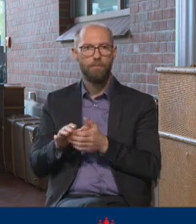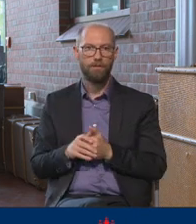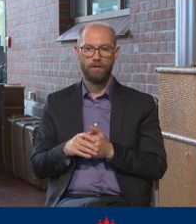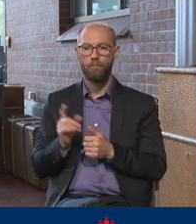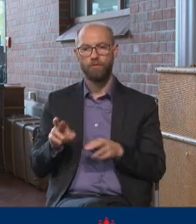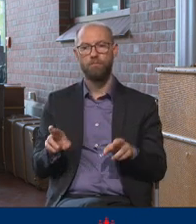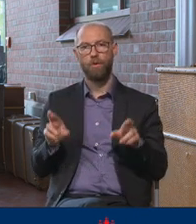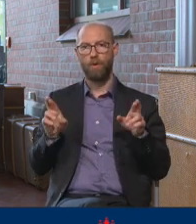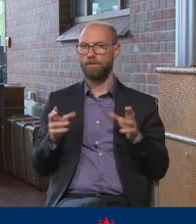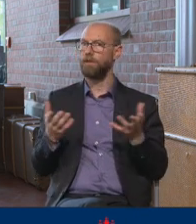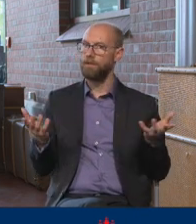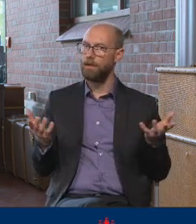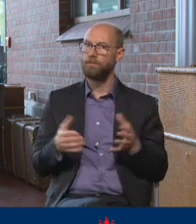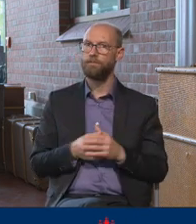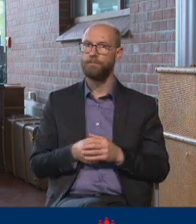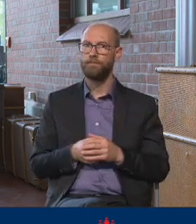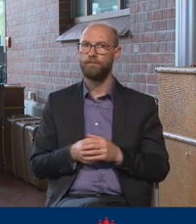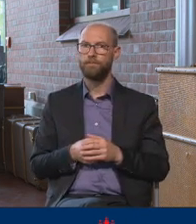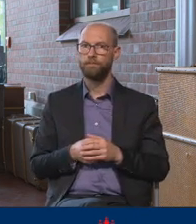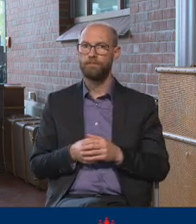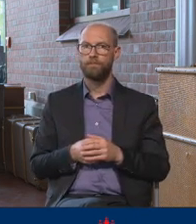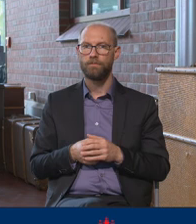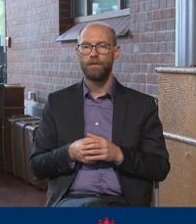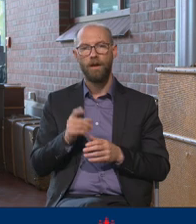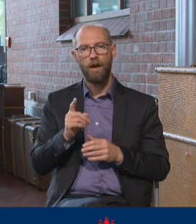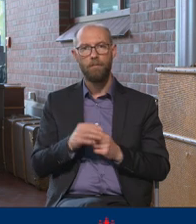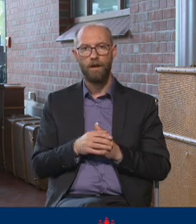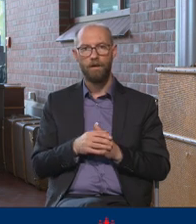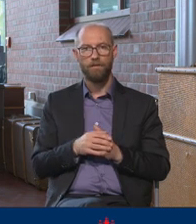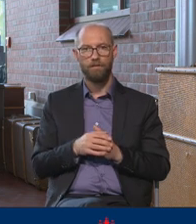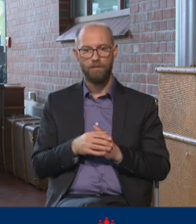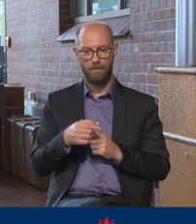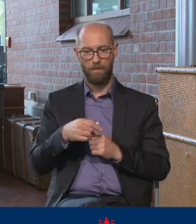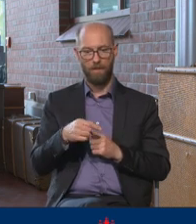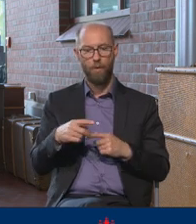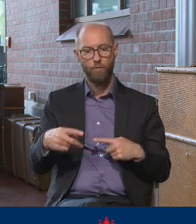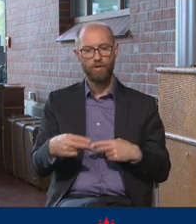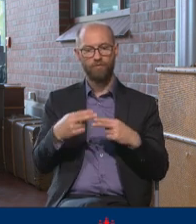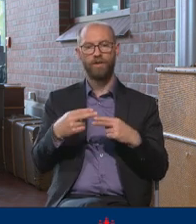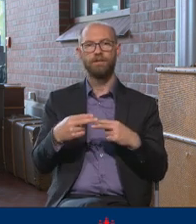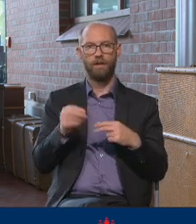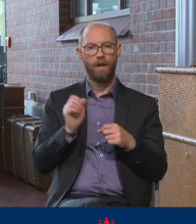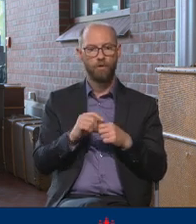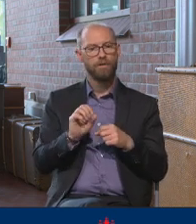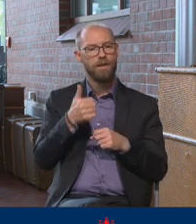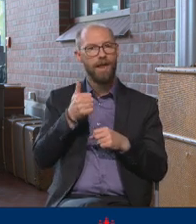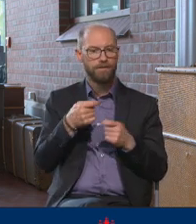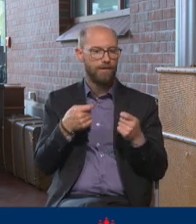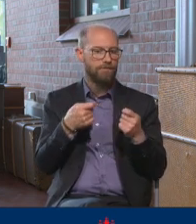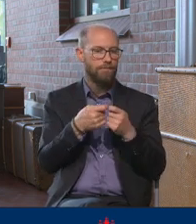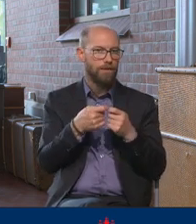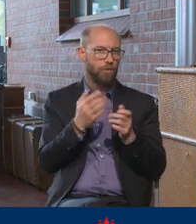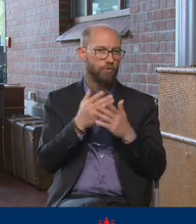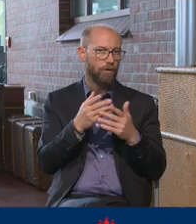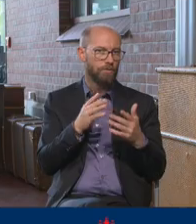gilt aber man kann auch kurzfristig bereits erste verbindungen erste fragmente zusammenführen